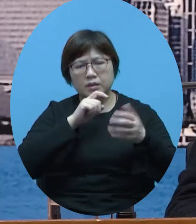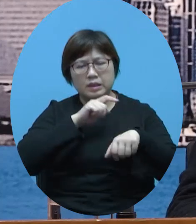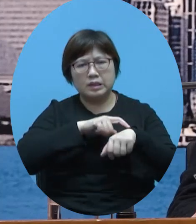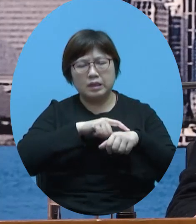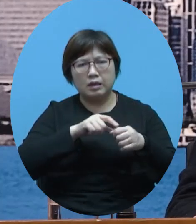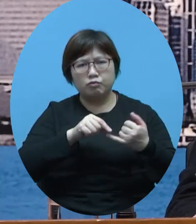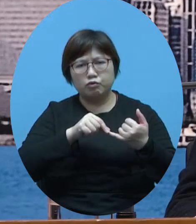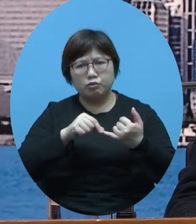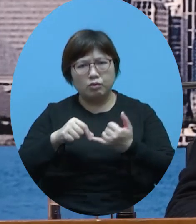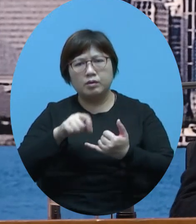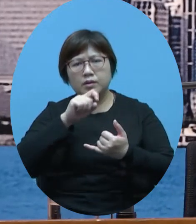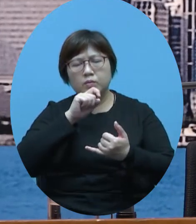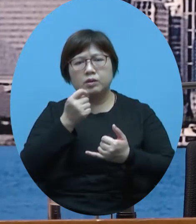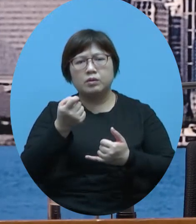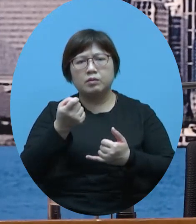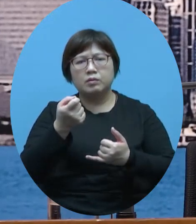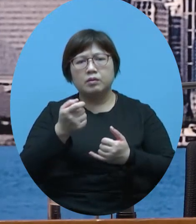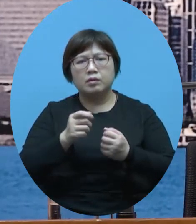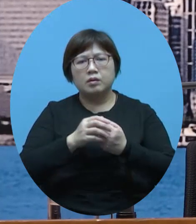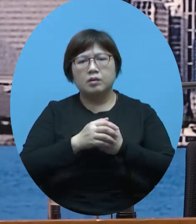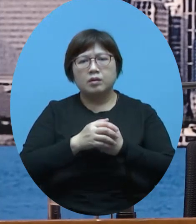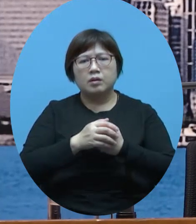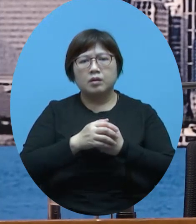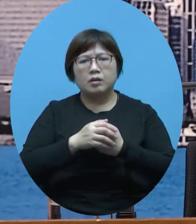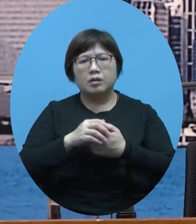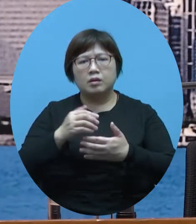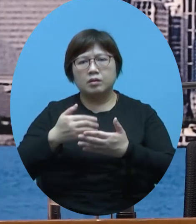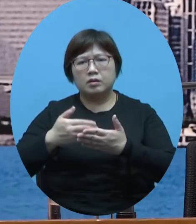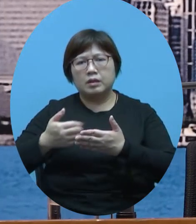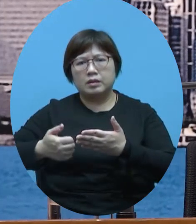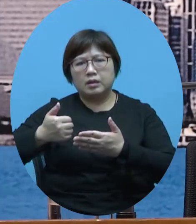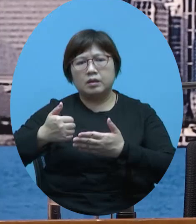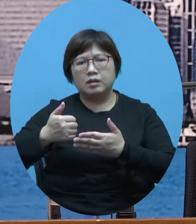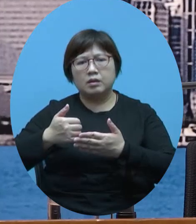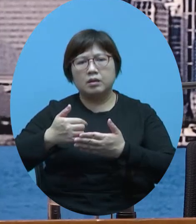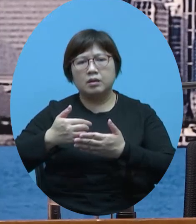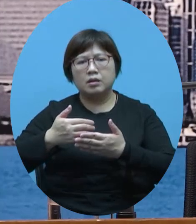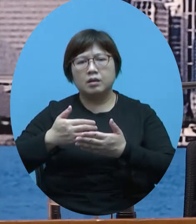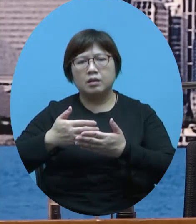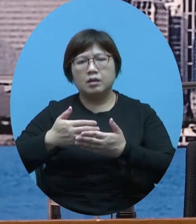但係睇先喺益新樓嗰度咧，就係、